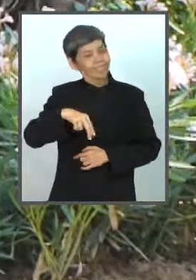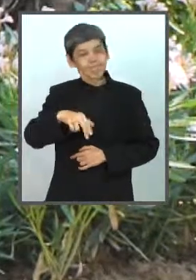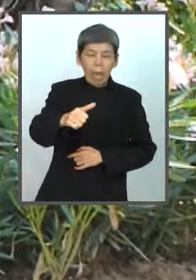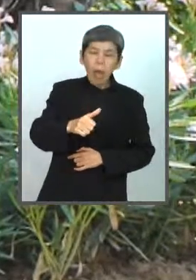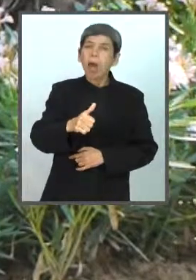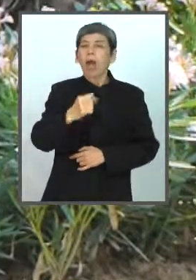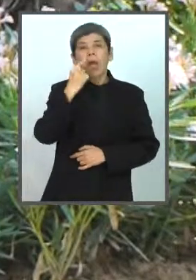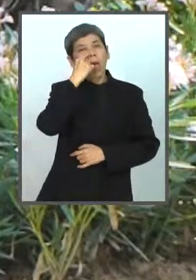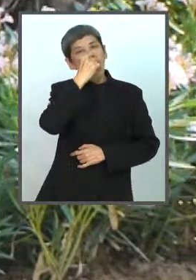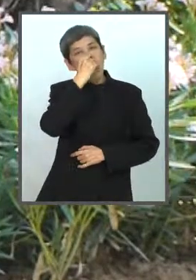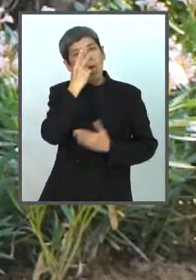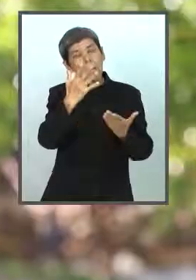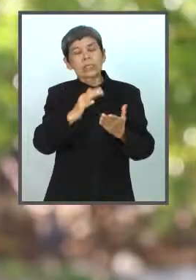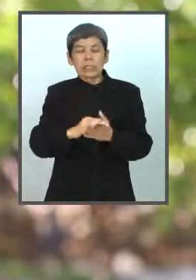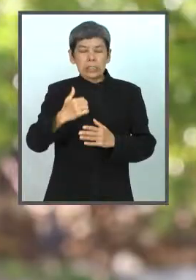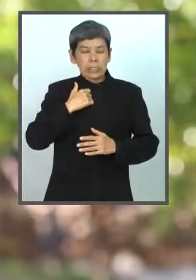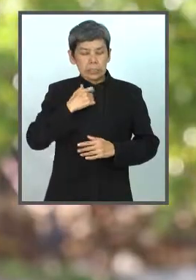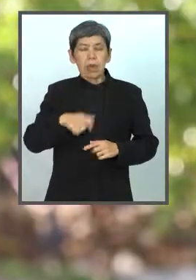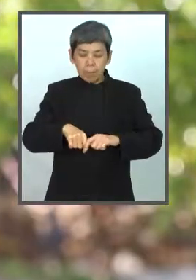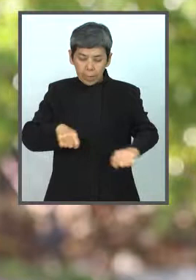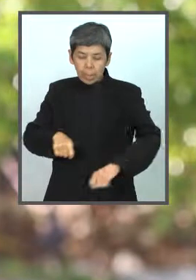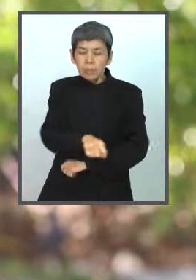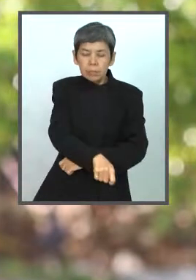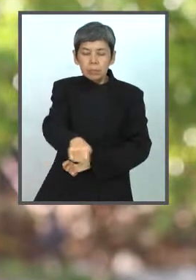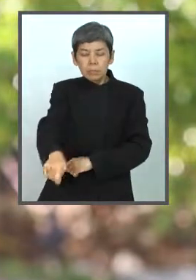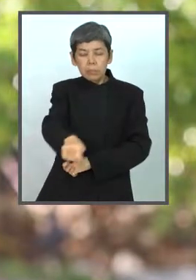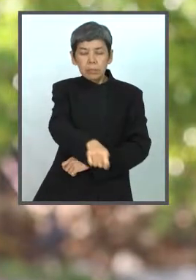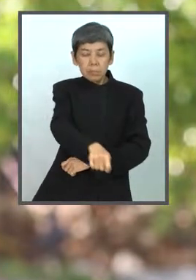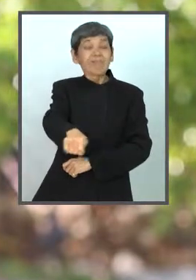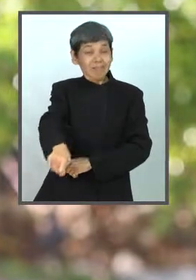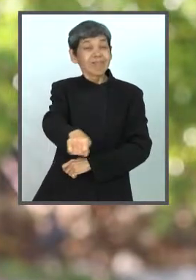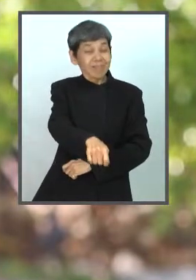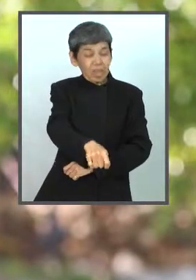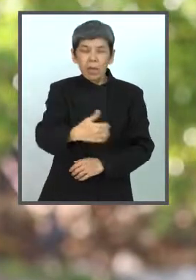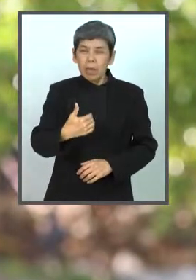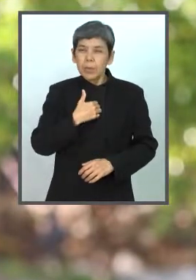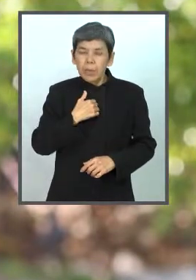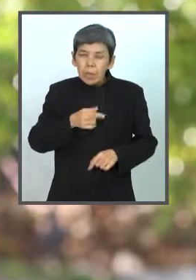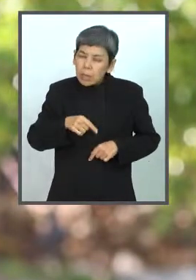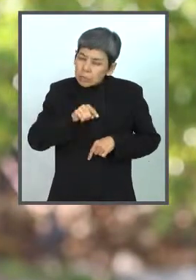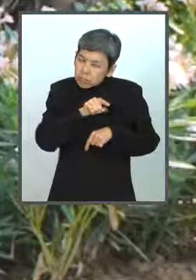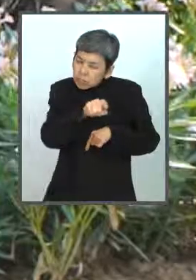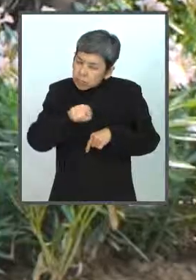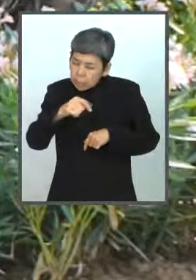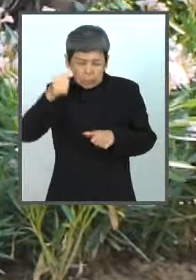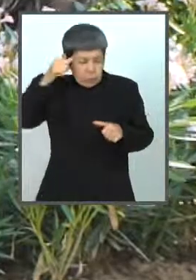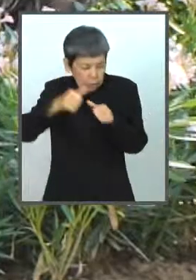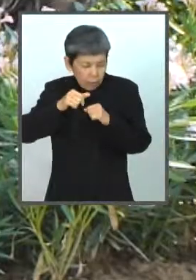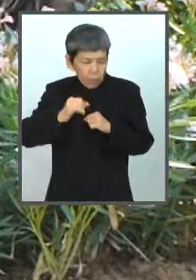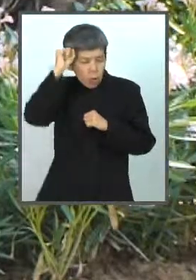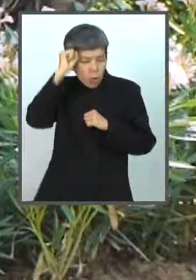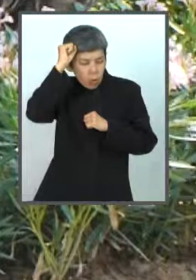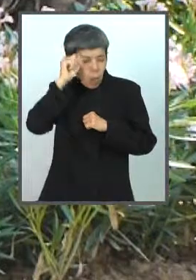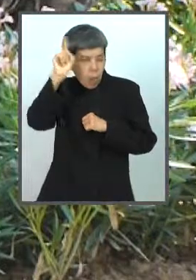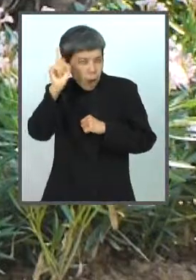แล้วตอนนี้ก็คือมองไม่เห็นแล้วก็ต้องใช้ไม้เท้าในการนำทางหรือว่าการศึกษาเส้นทางก็ต้องจำเนาะว่